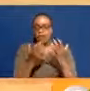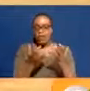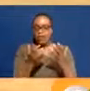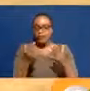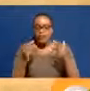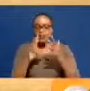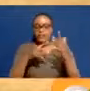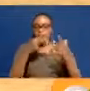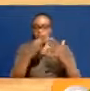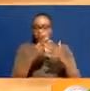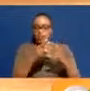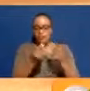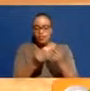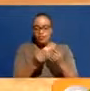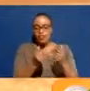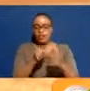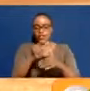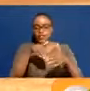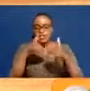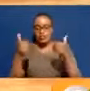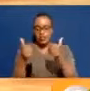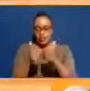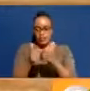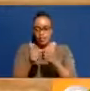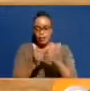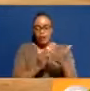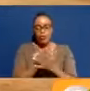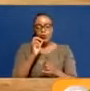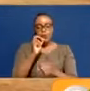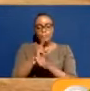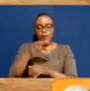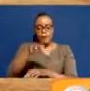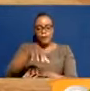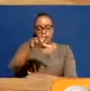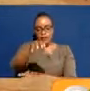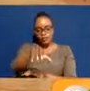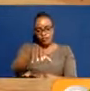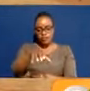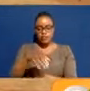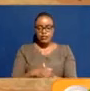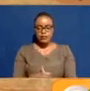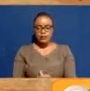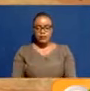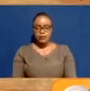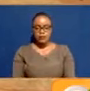kuishinda michuano huo ama michuano hiyo kwa kupitia mikwaju ya penalti.